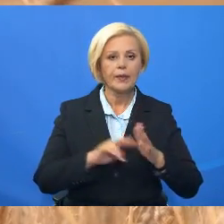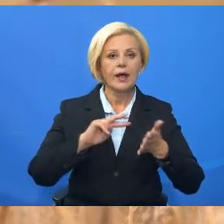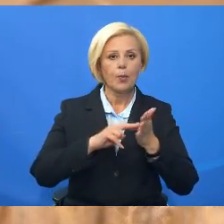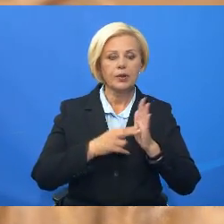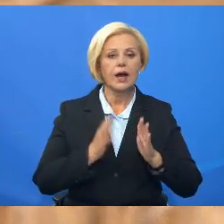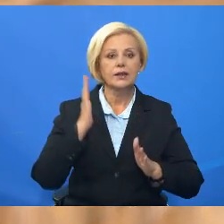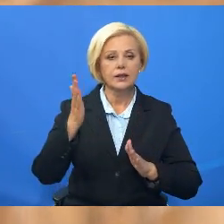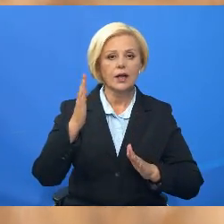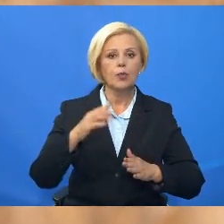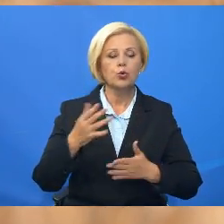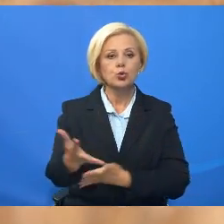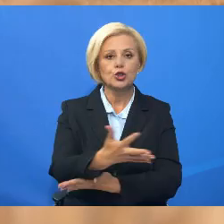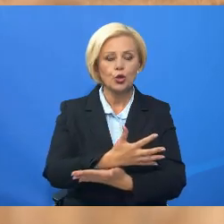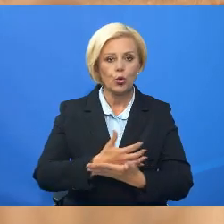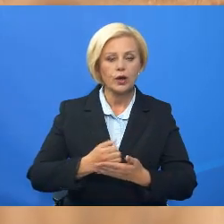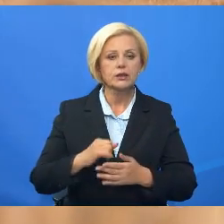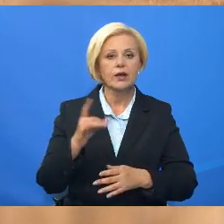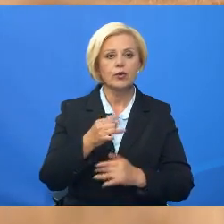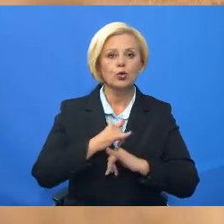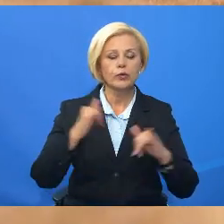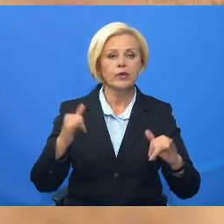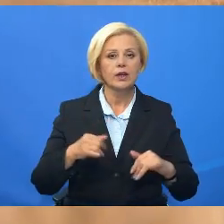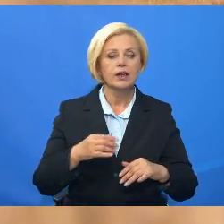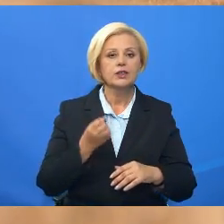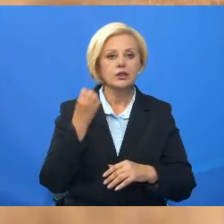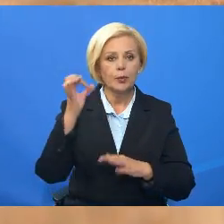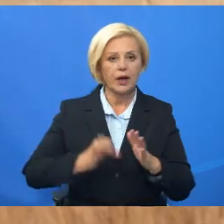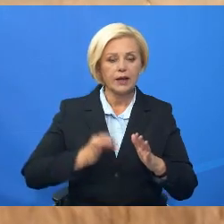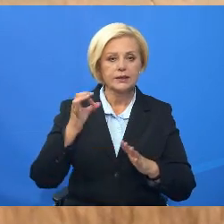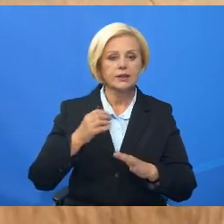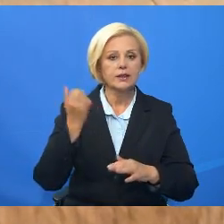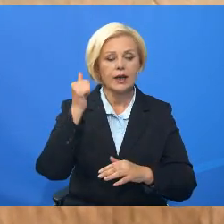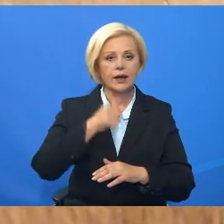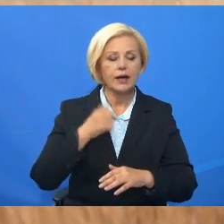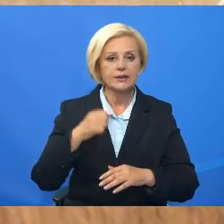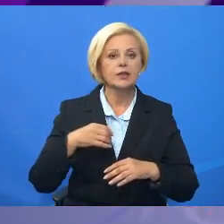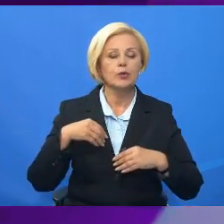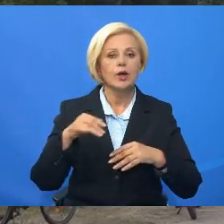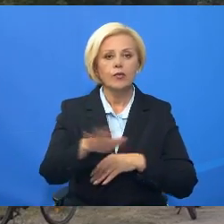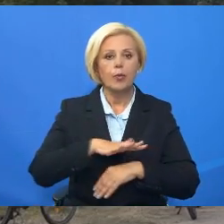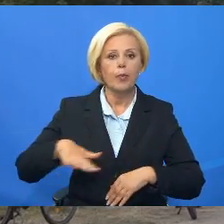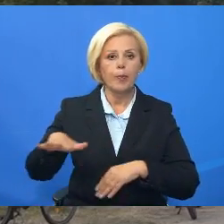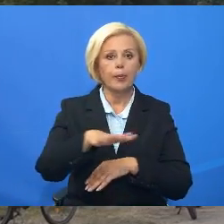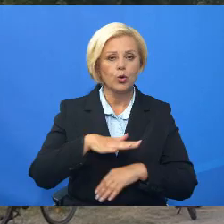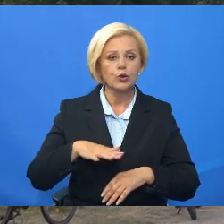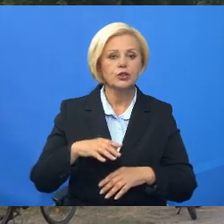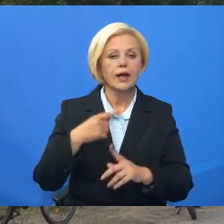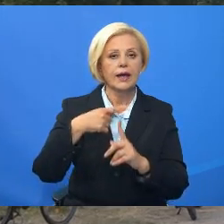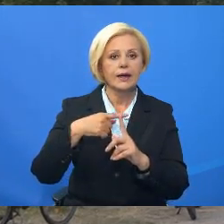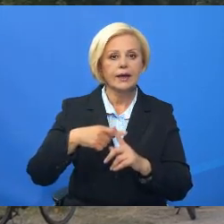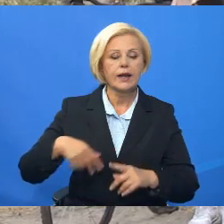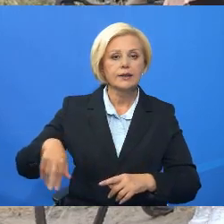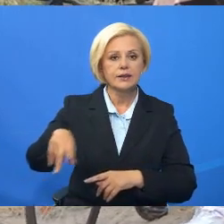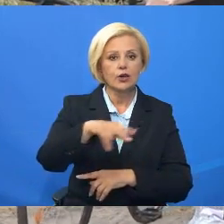на будучий урожай у регіоні повелічать долю озимих культур у структури посявних площав. Хрестний ход на